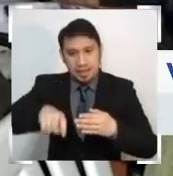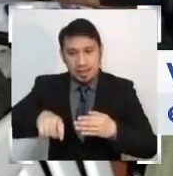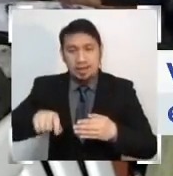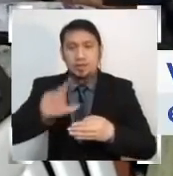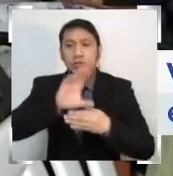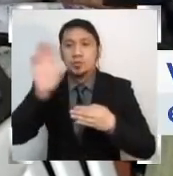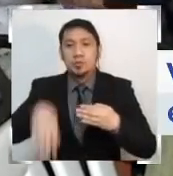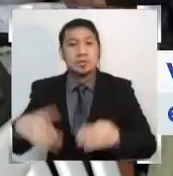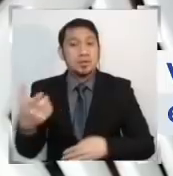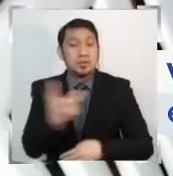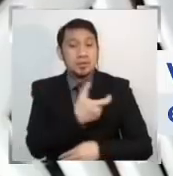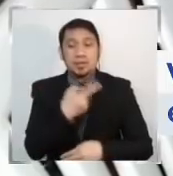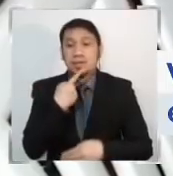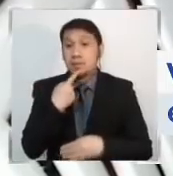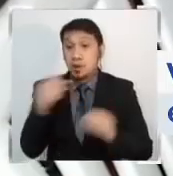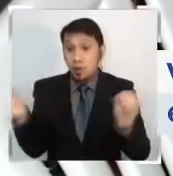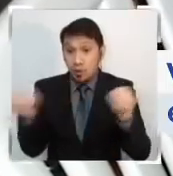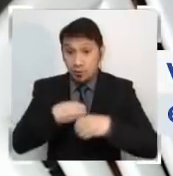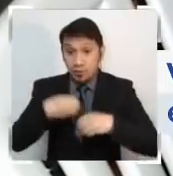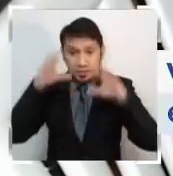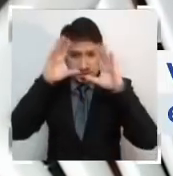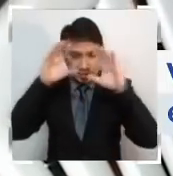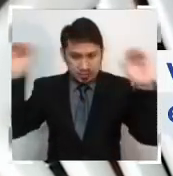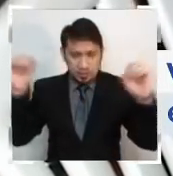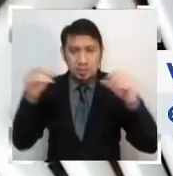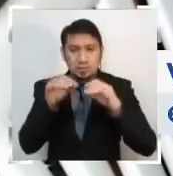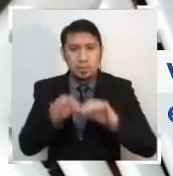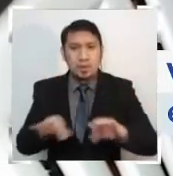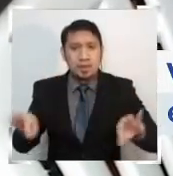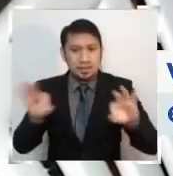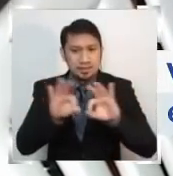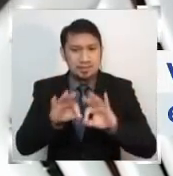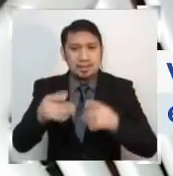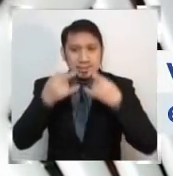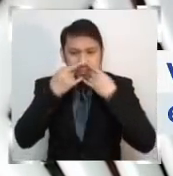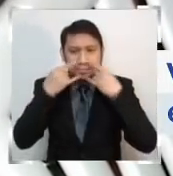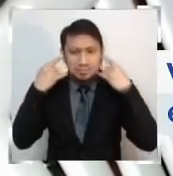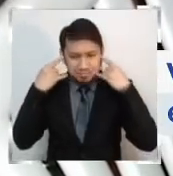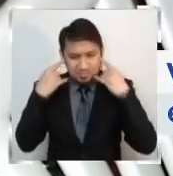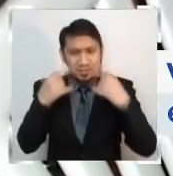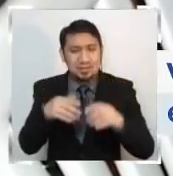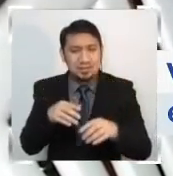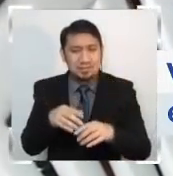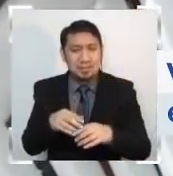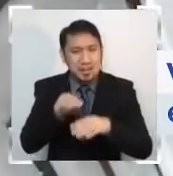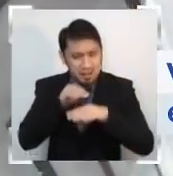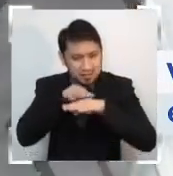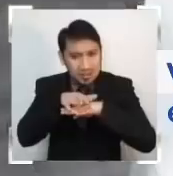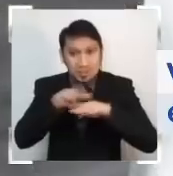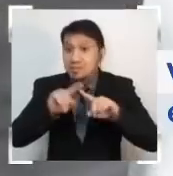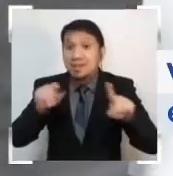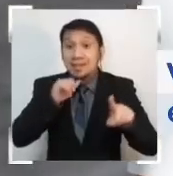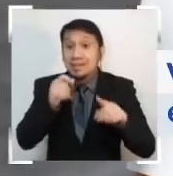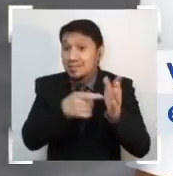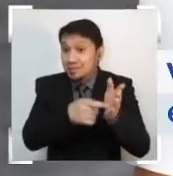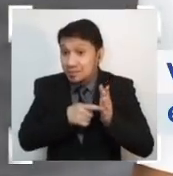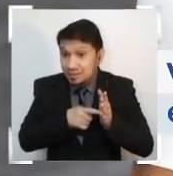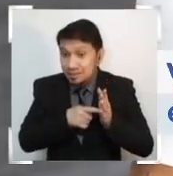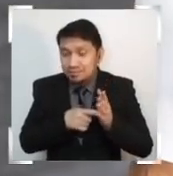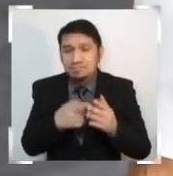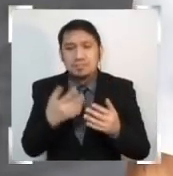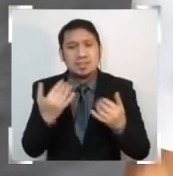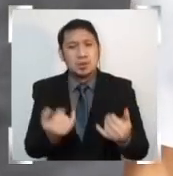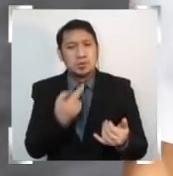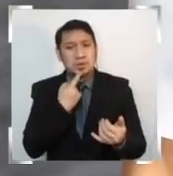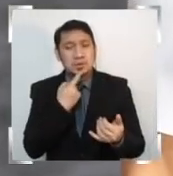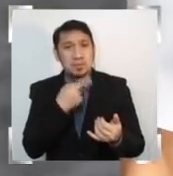ng Malacanang, mas mainam kung naka-face mask kapag nagvi-videoke. Pero hindi naman ito requirement. Base kasi sa pag-aaral, mataas ang